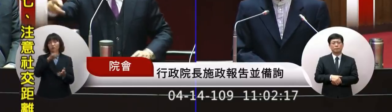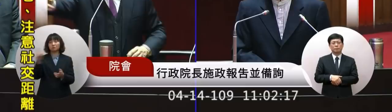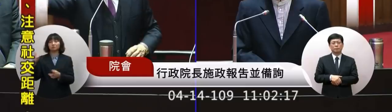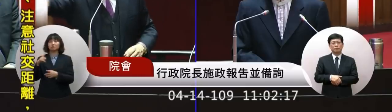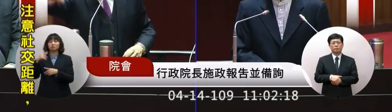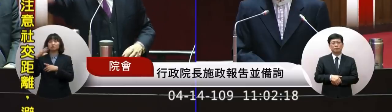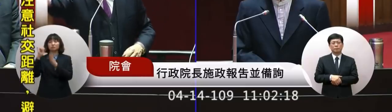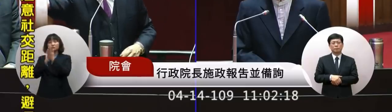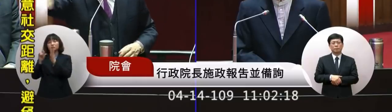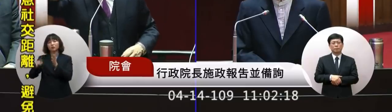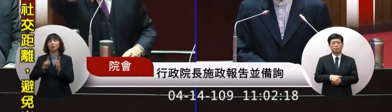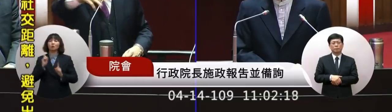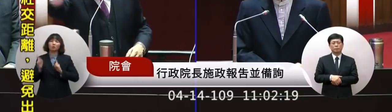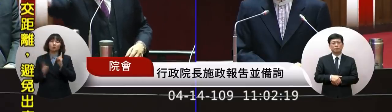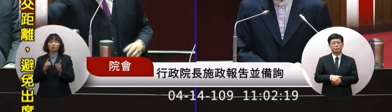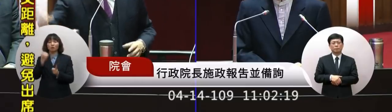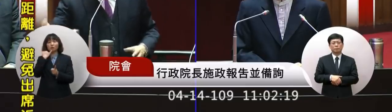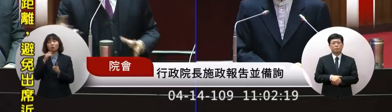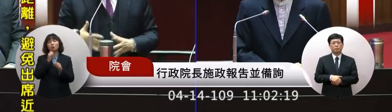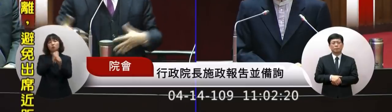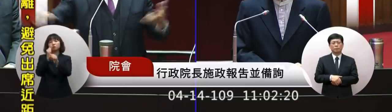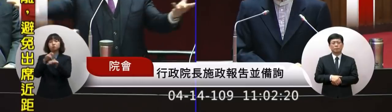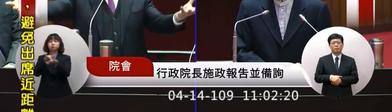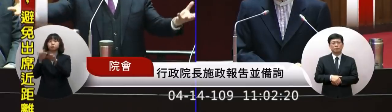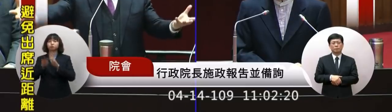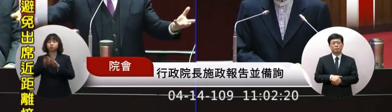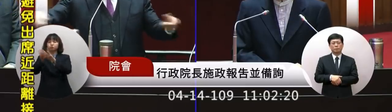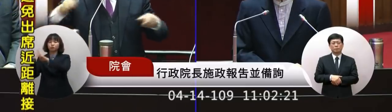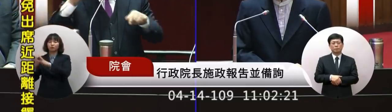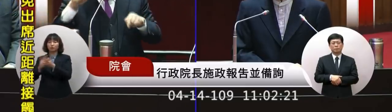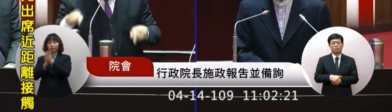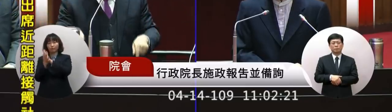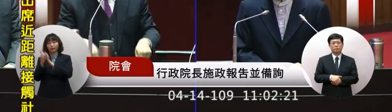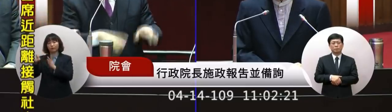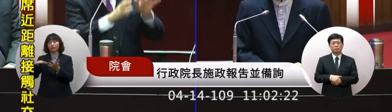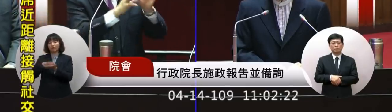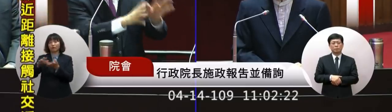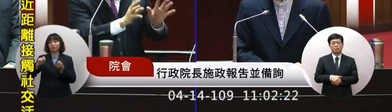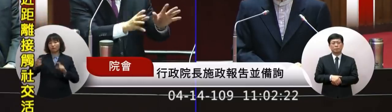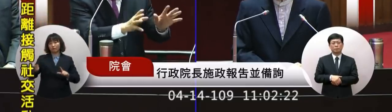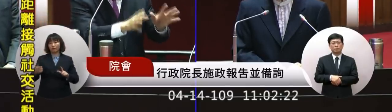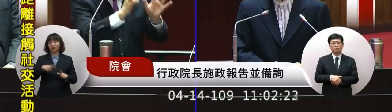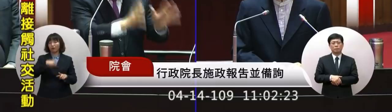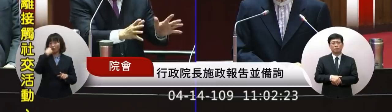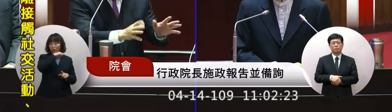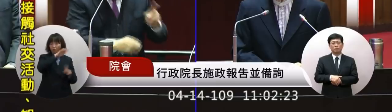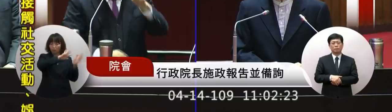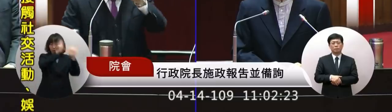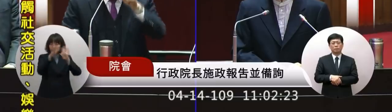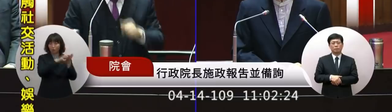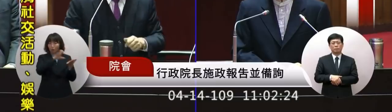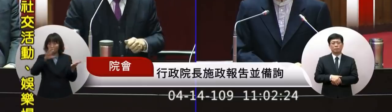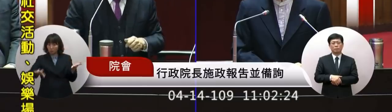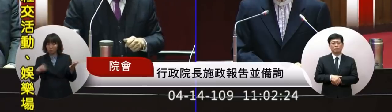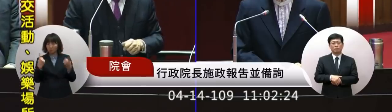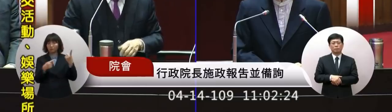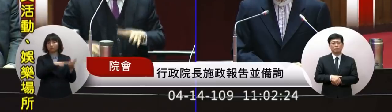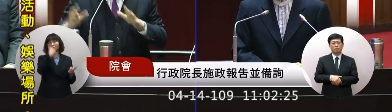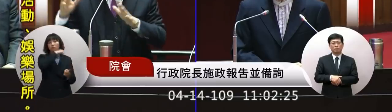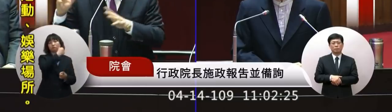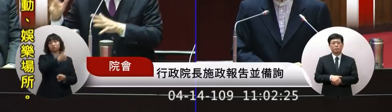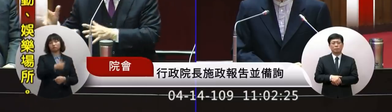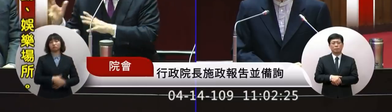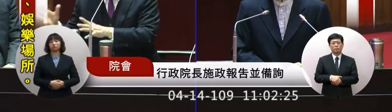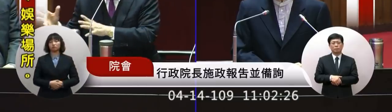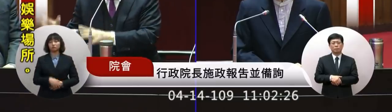讲，啊，迄个会使出来做这，所以说咱比安尼，伊有讲啊，台湾这个模式较好，所